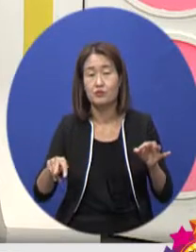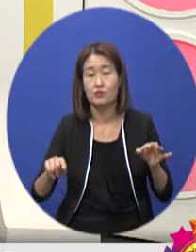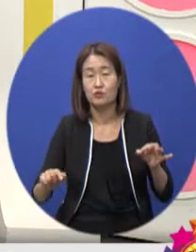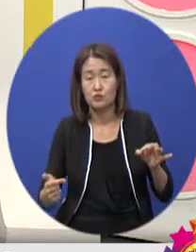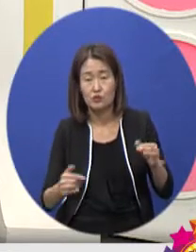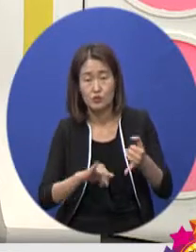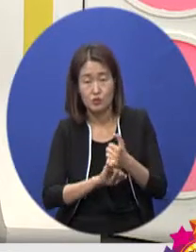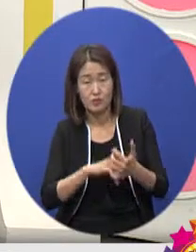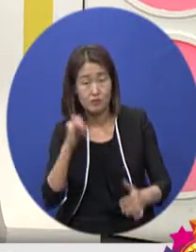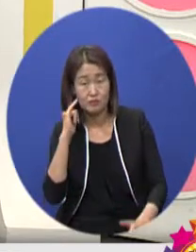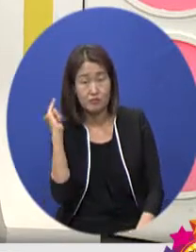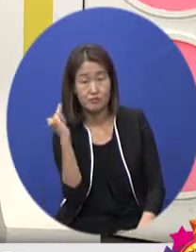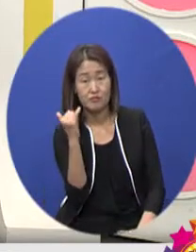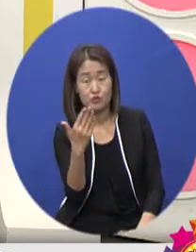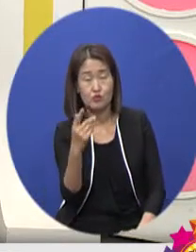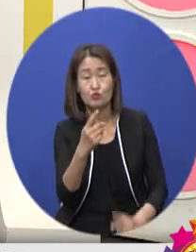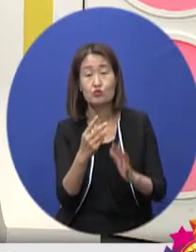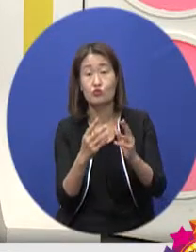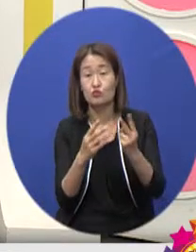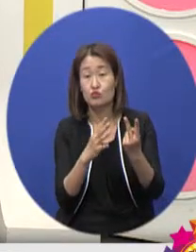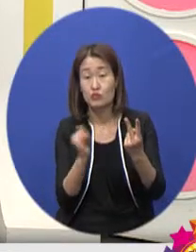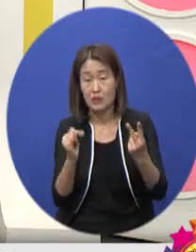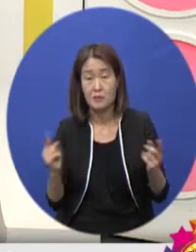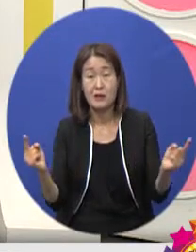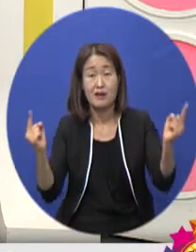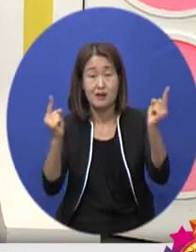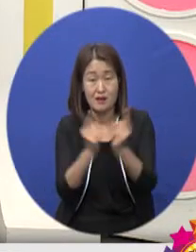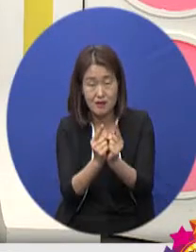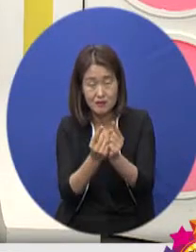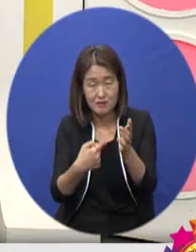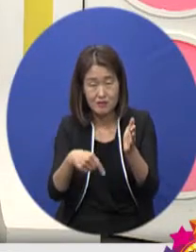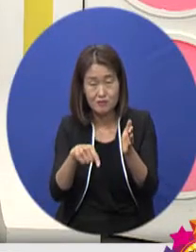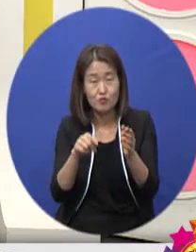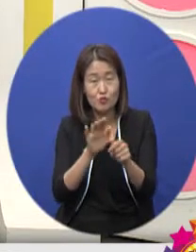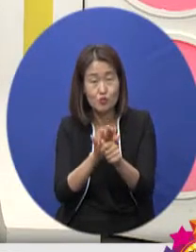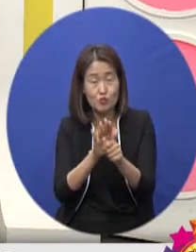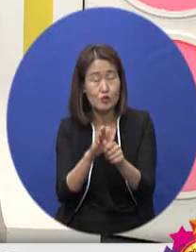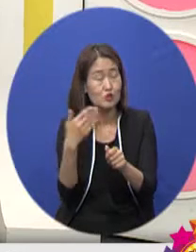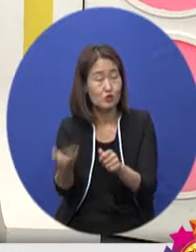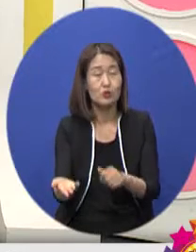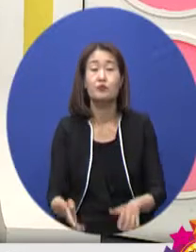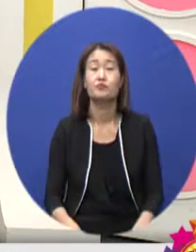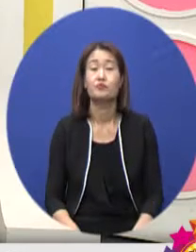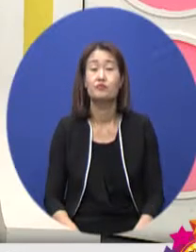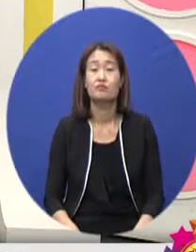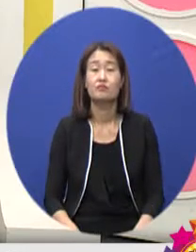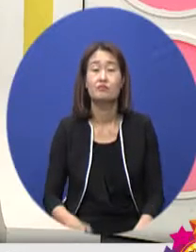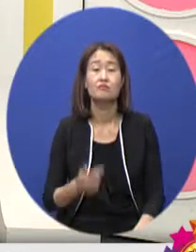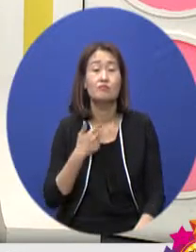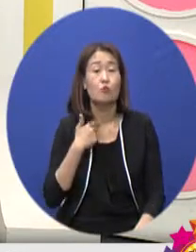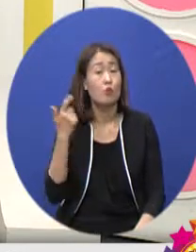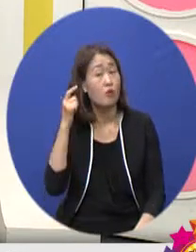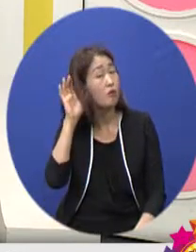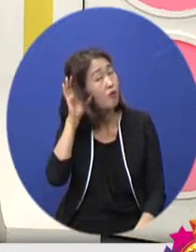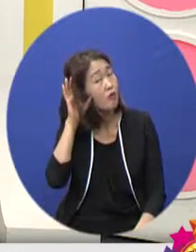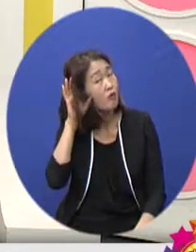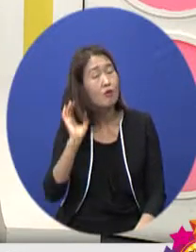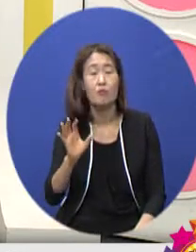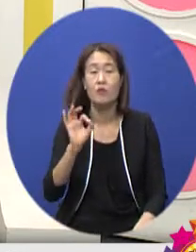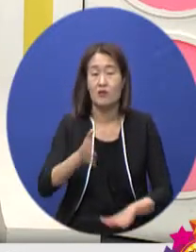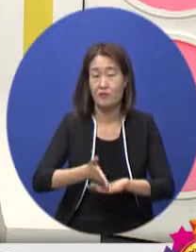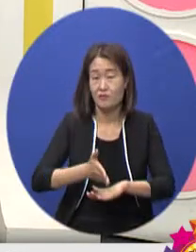꼭 연락을 드려서 두 분이 만나실 수 있도록 지원을 하겠습니다. 예, 예, 고맙습니다. 네. 오늘 목소리 들으니까요. 예.